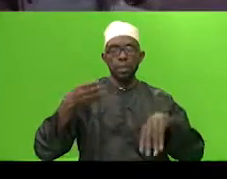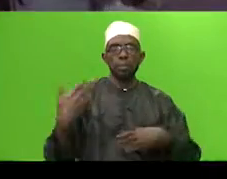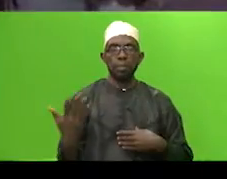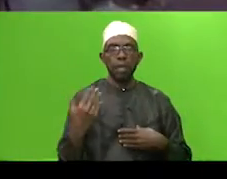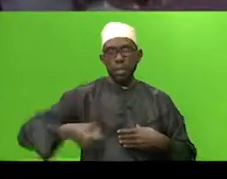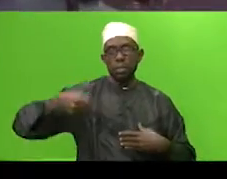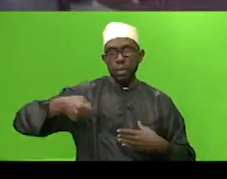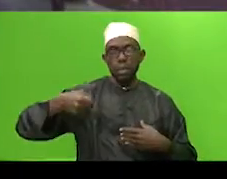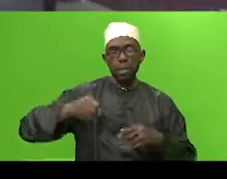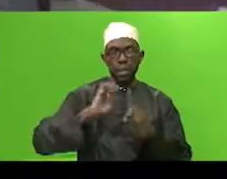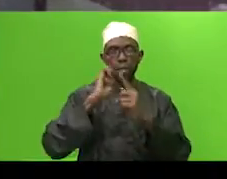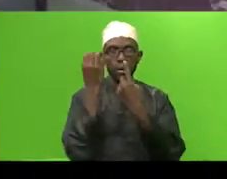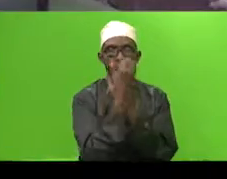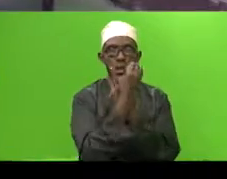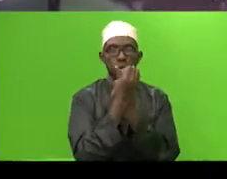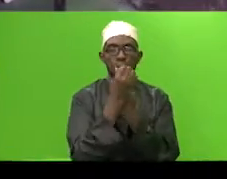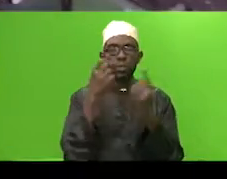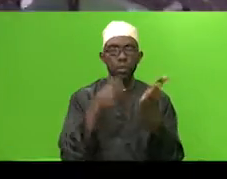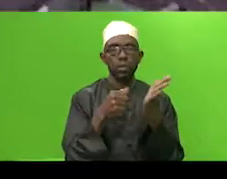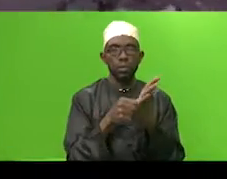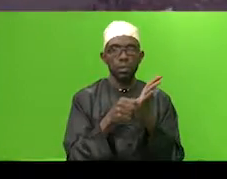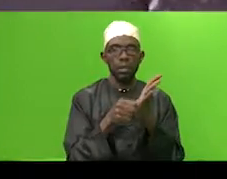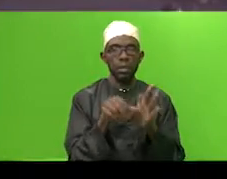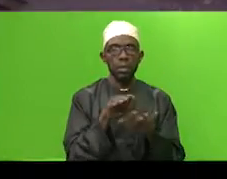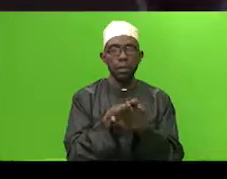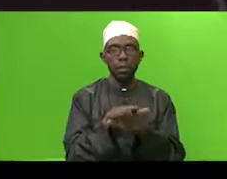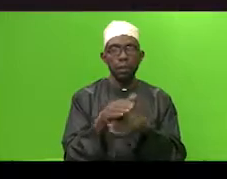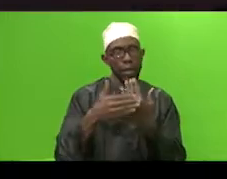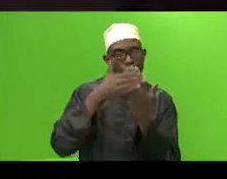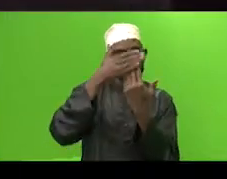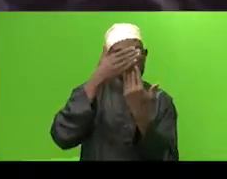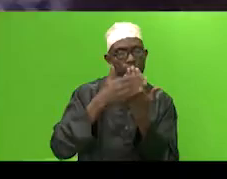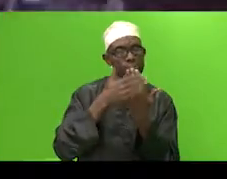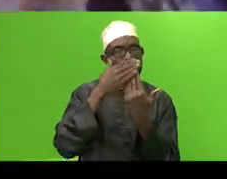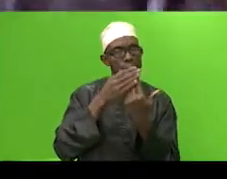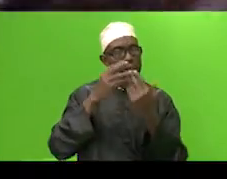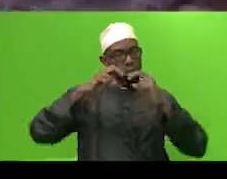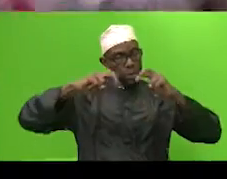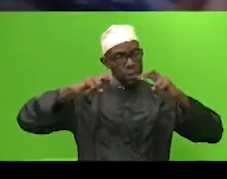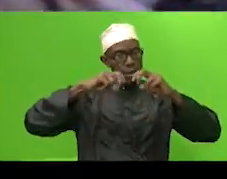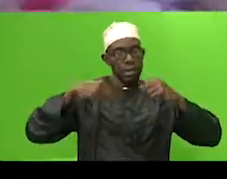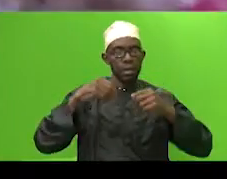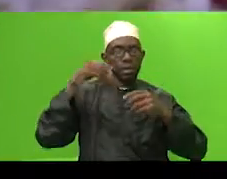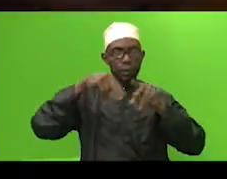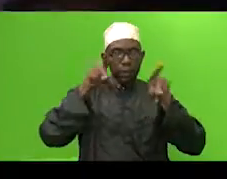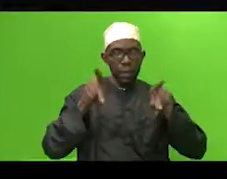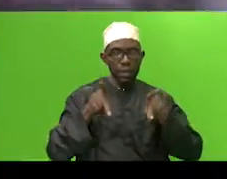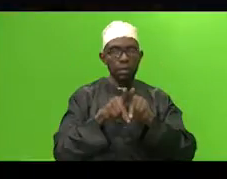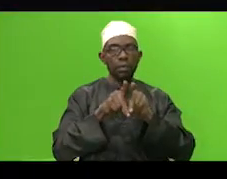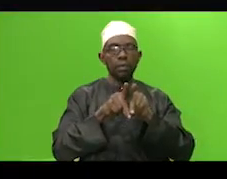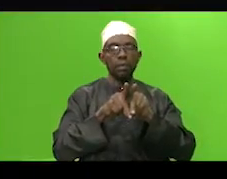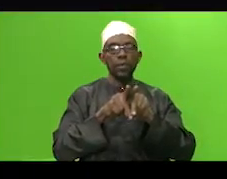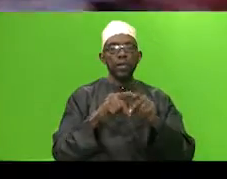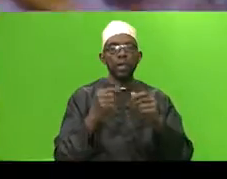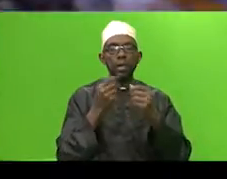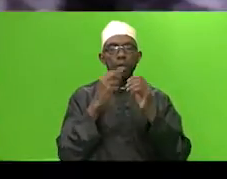significant environmental concern. As a species, we'll need to carefully examine the challenges they present and implement strategies that are